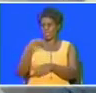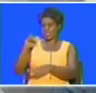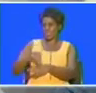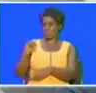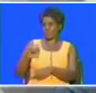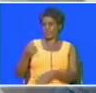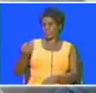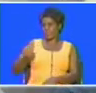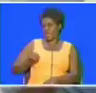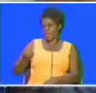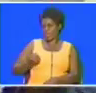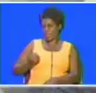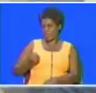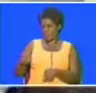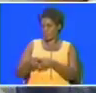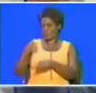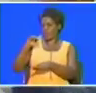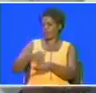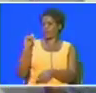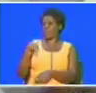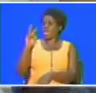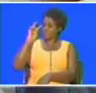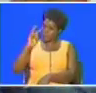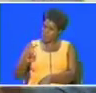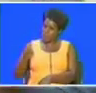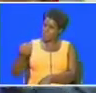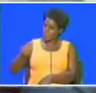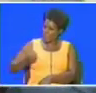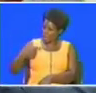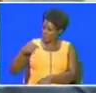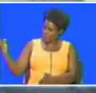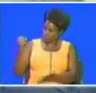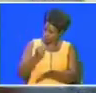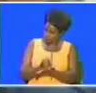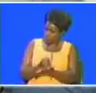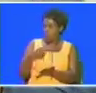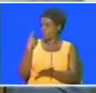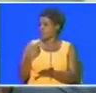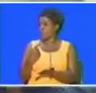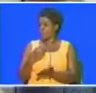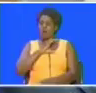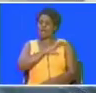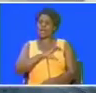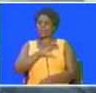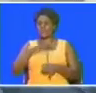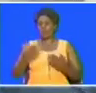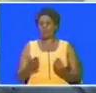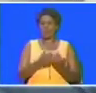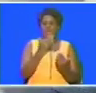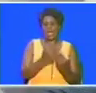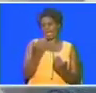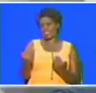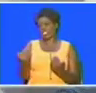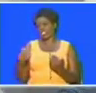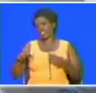kama ni wasichana umechukua houseboy wanapata madhara. Kwa hivyo angalia, huyu msichana nimemwandika pale nyumbani ako vipi? Atalia vipi hao watoto